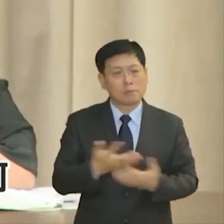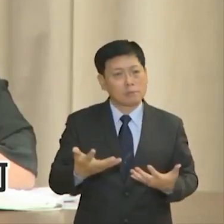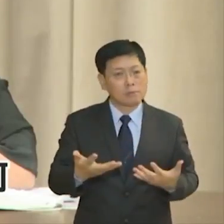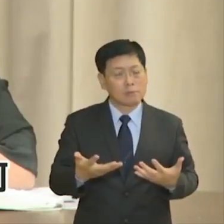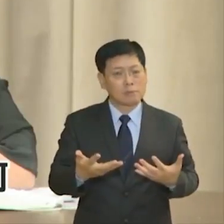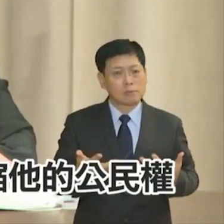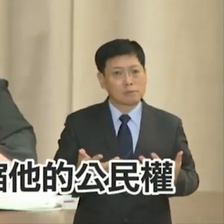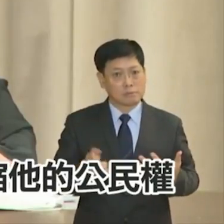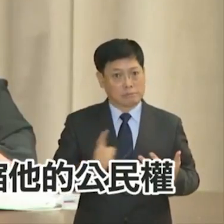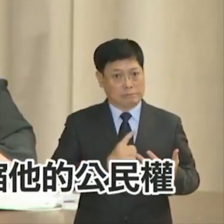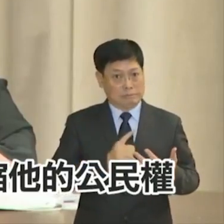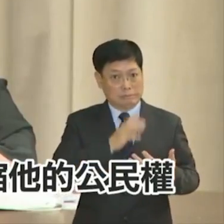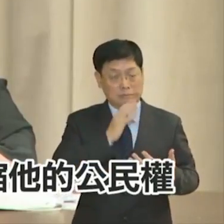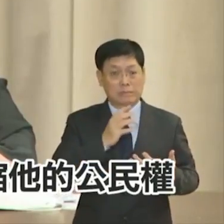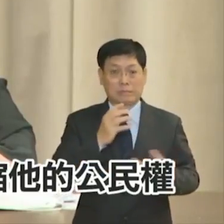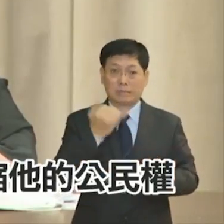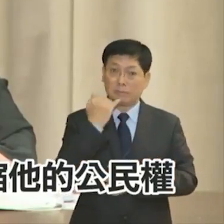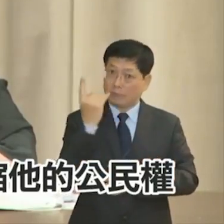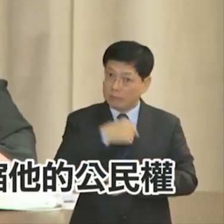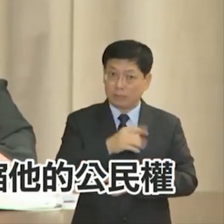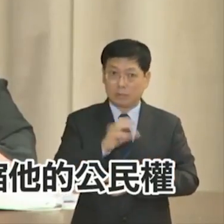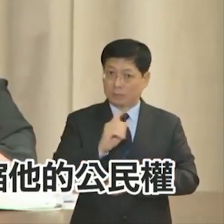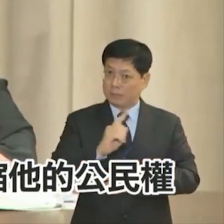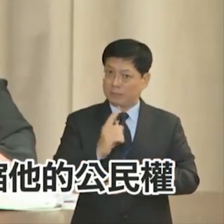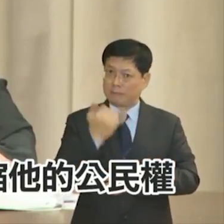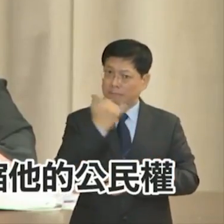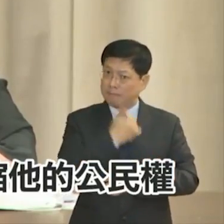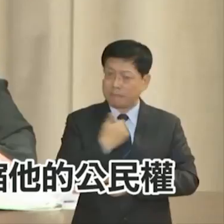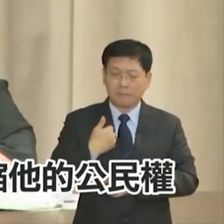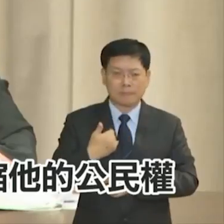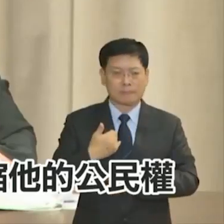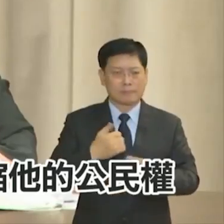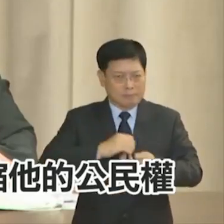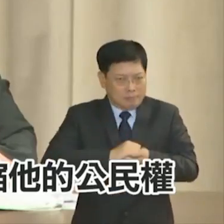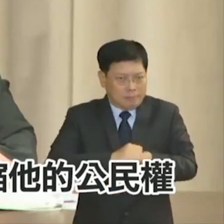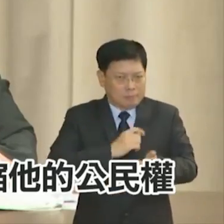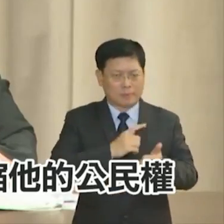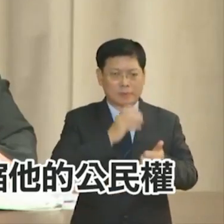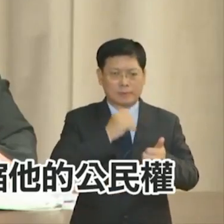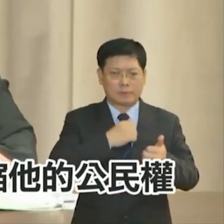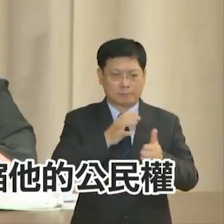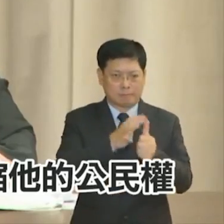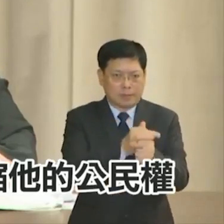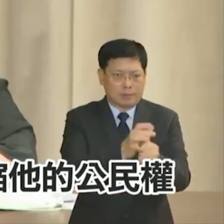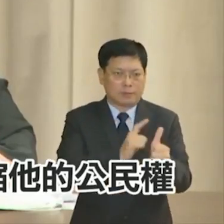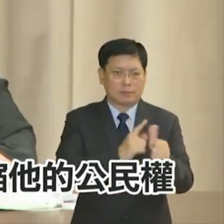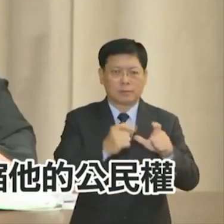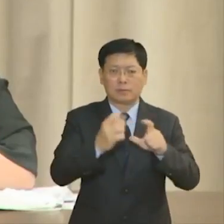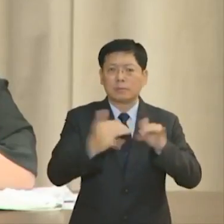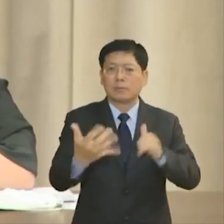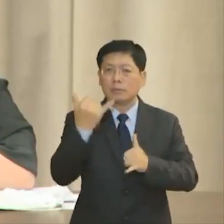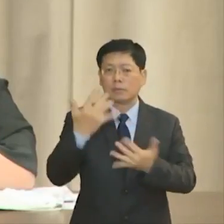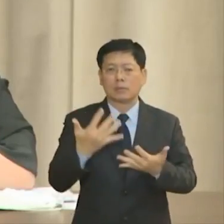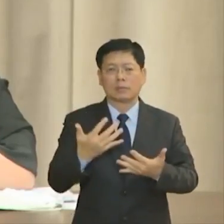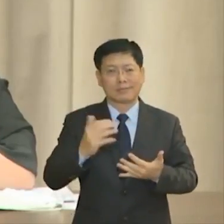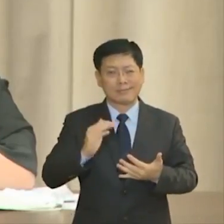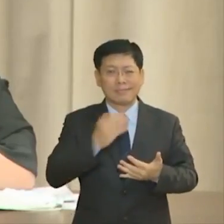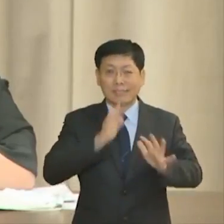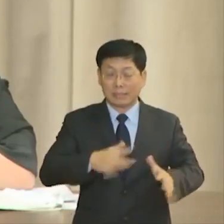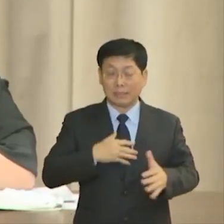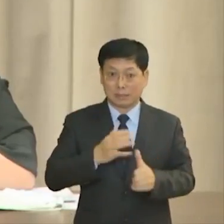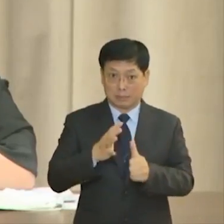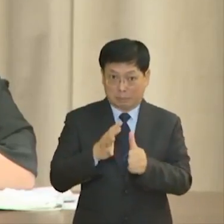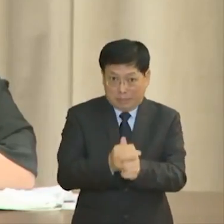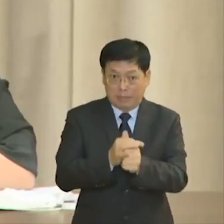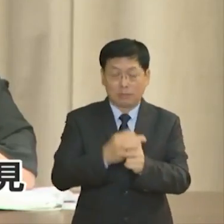如何，或有没有可能必须某种程度的限缩他的公民权？但这限缩